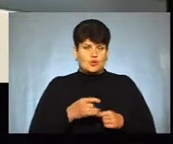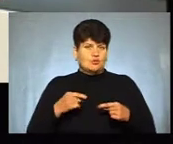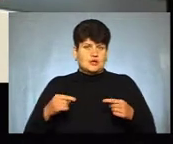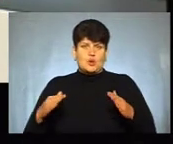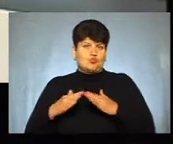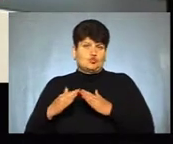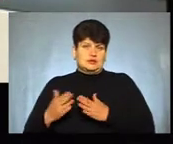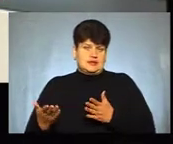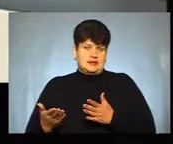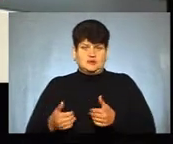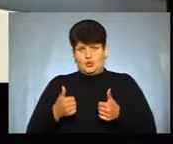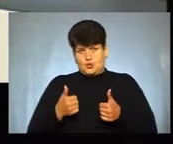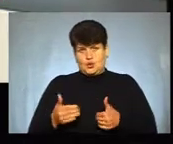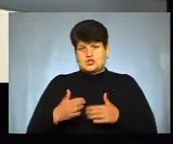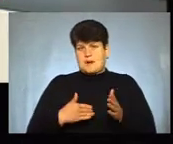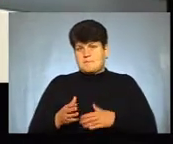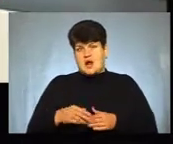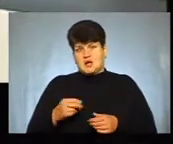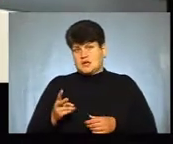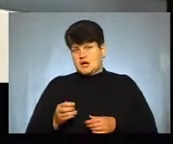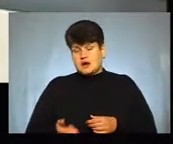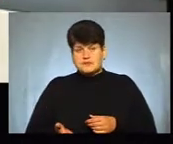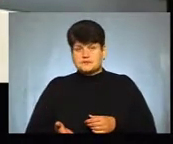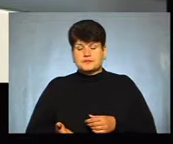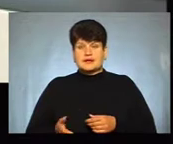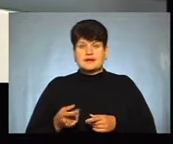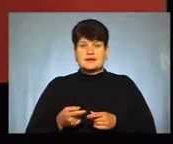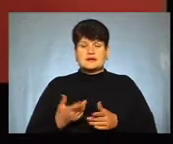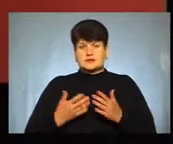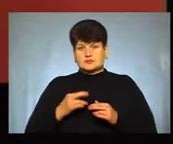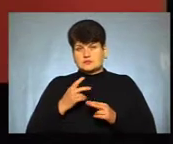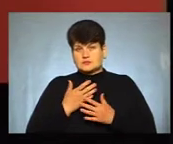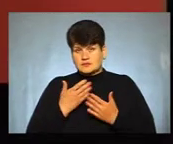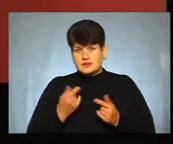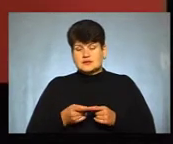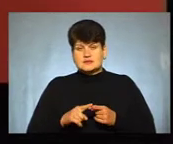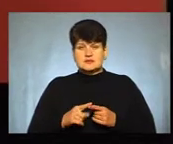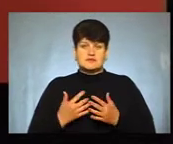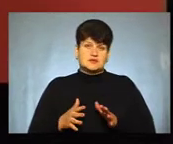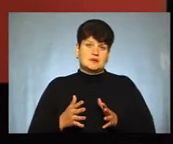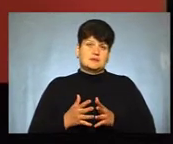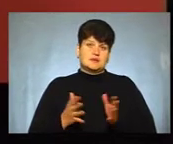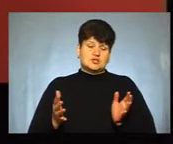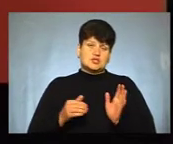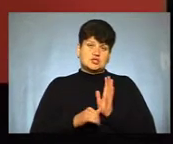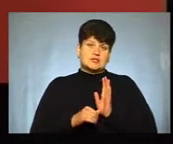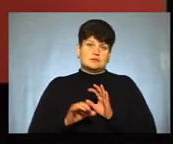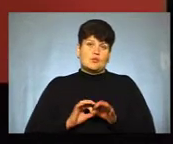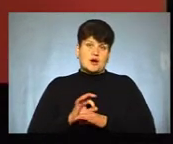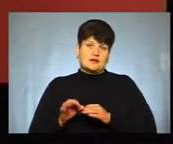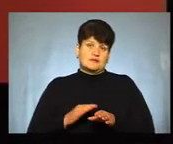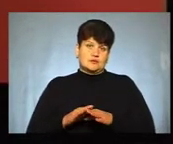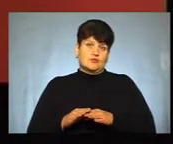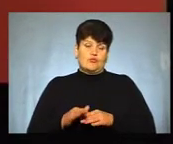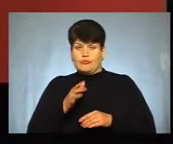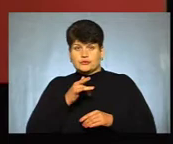і доволі хороша така практика. Якщо я не помиляюся, це вже десь близько більше 60 проєктів реалізовано впродовж цього